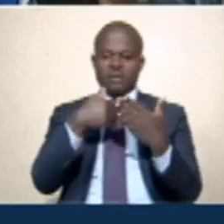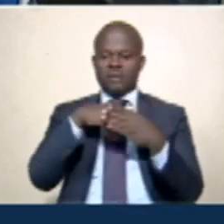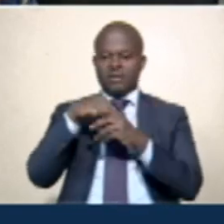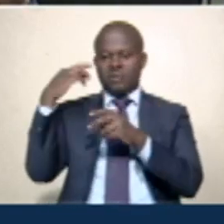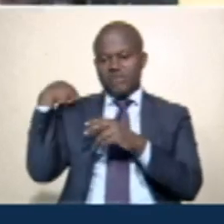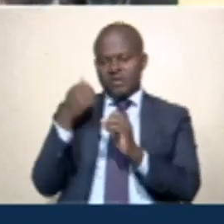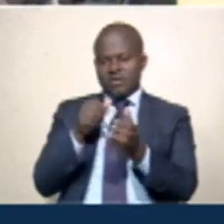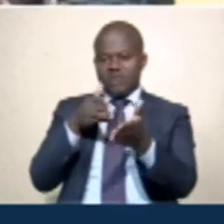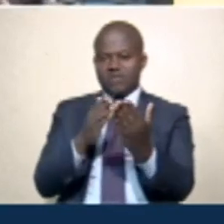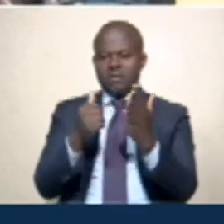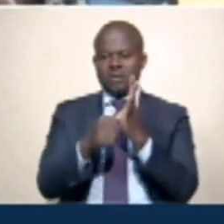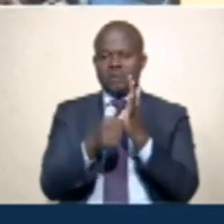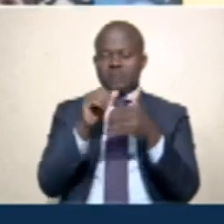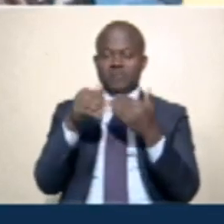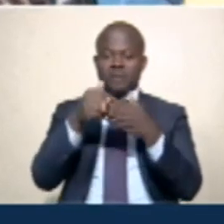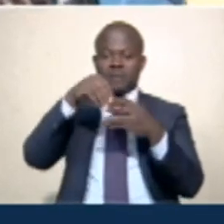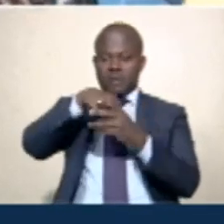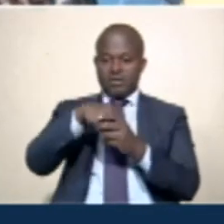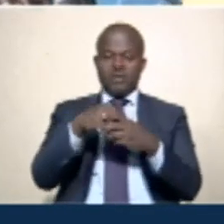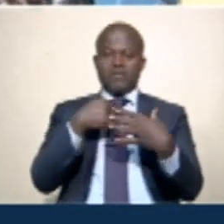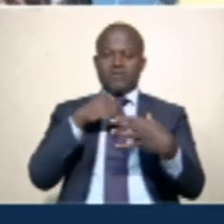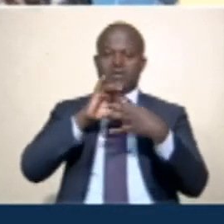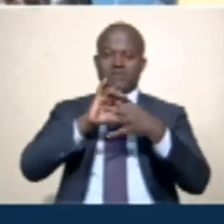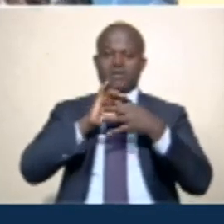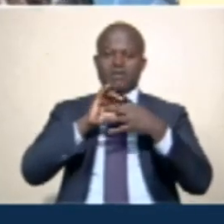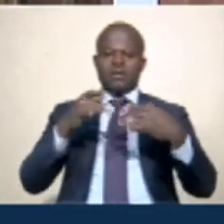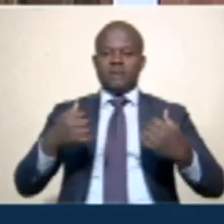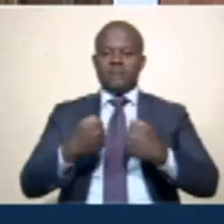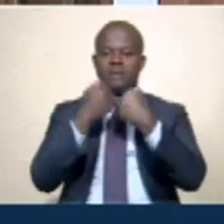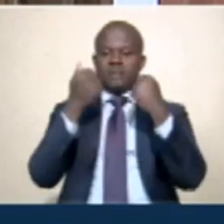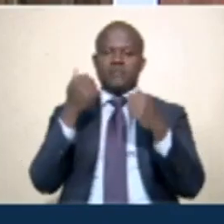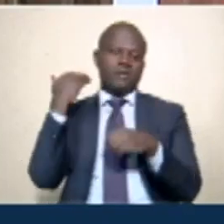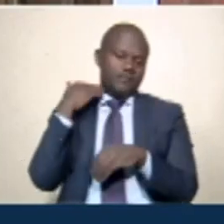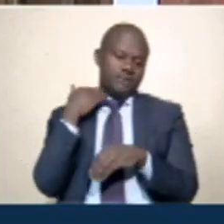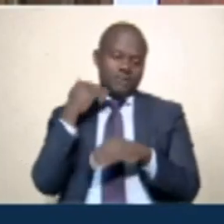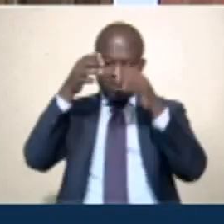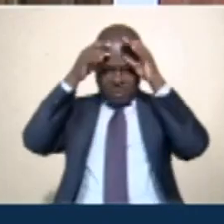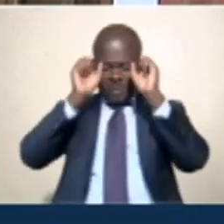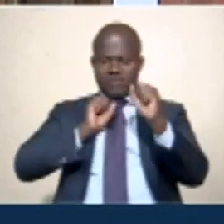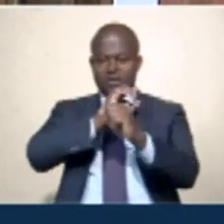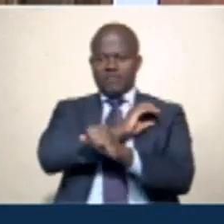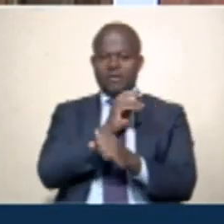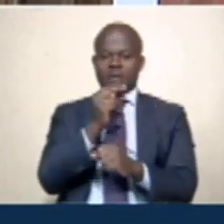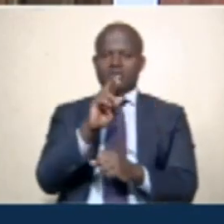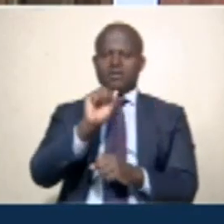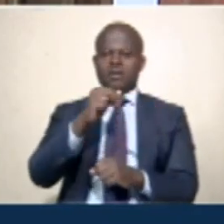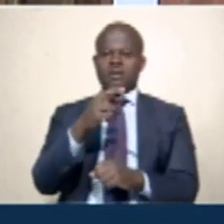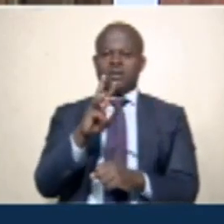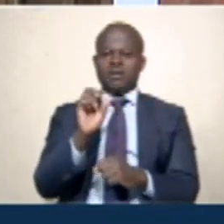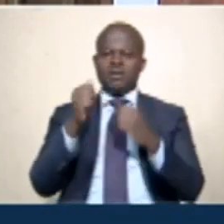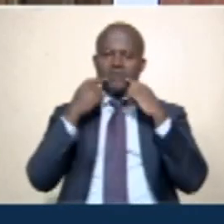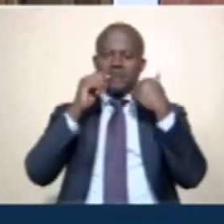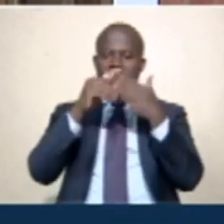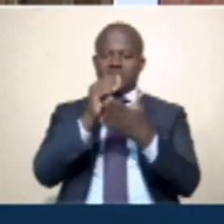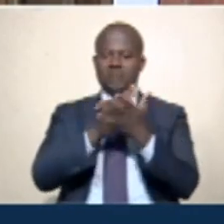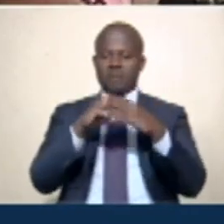nshingano gukurikirana ibibazo birimo n'ibifitanye isano n'ingaruka za jenoside. Perezida w'iyi komisiyo Nyirahirwa Veneranda avuga ko